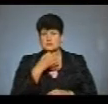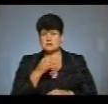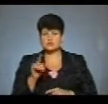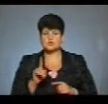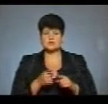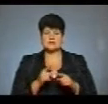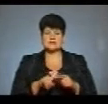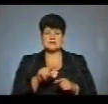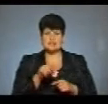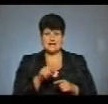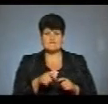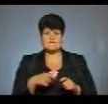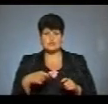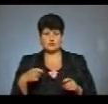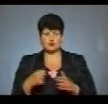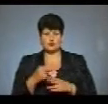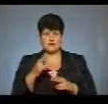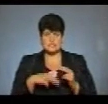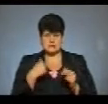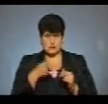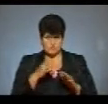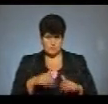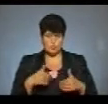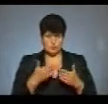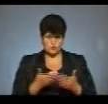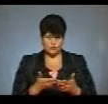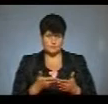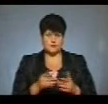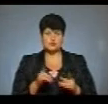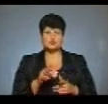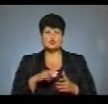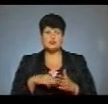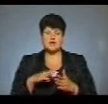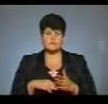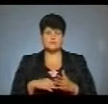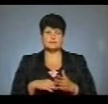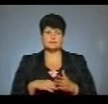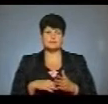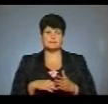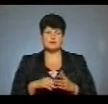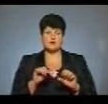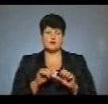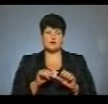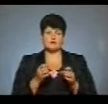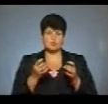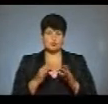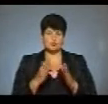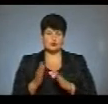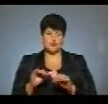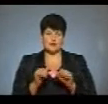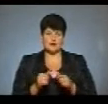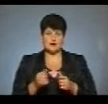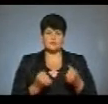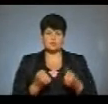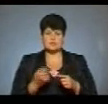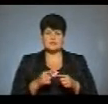оце відстрочення до кінця року, якому пропонуємо і щодо штрафів, щодо спрощеного порядку оформлення автомобілів, це є